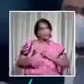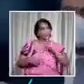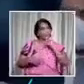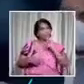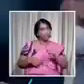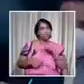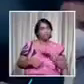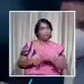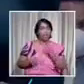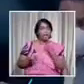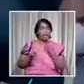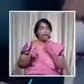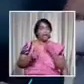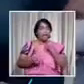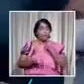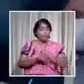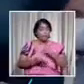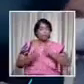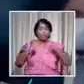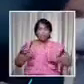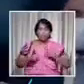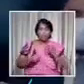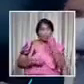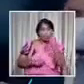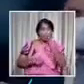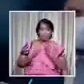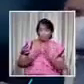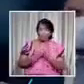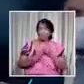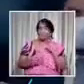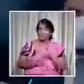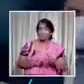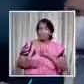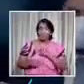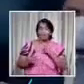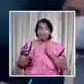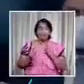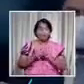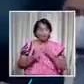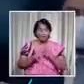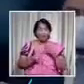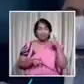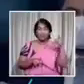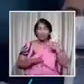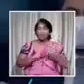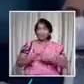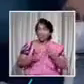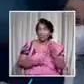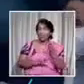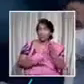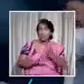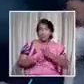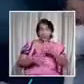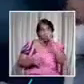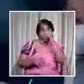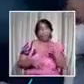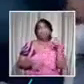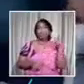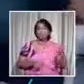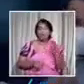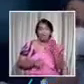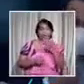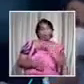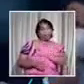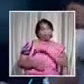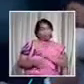මේ කබ්‍රාලු නැහැ රුපියල බලෙන් අල්ලන් ඉන්නකොට කබ්‍රාලු නැහැ කියන්නේ මේ රටේ ආර්ථික ඝාතකයෙක් එතුමට මුදල් හම්බ